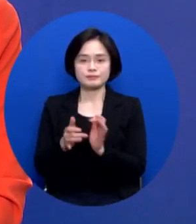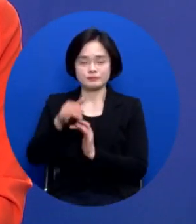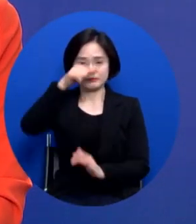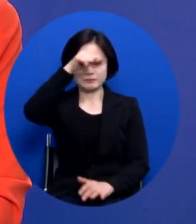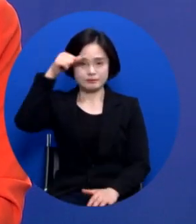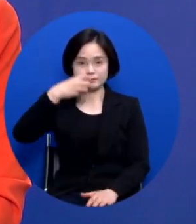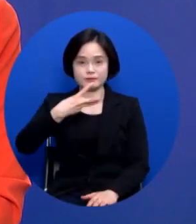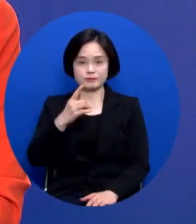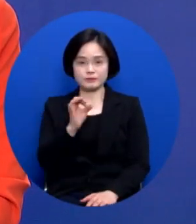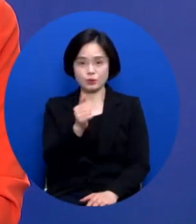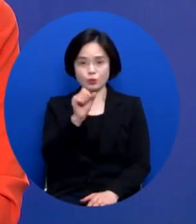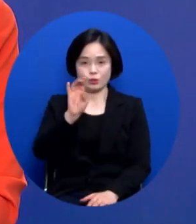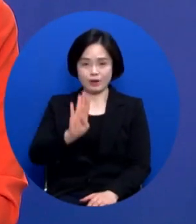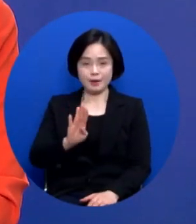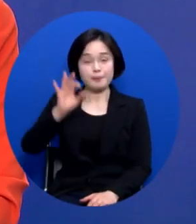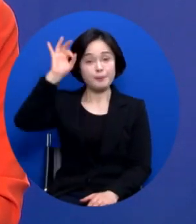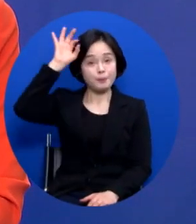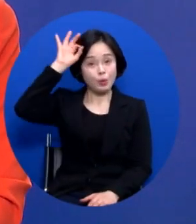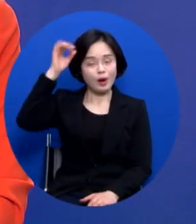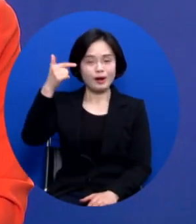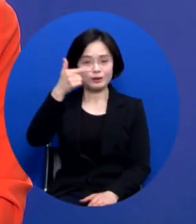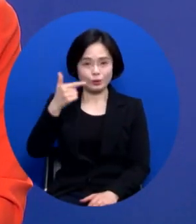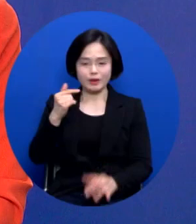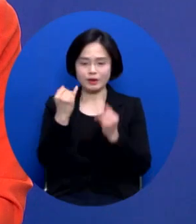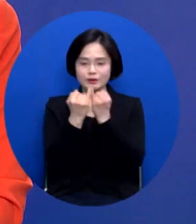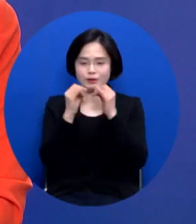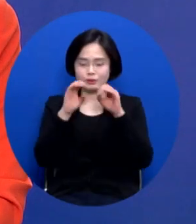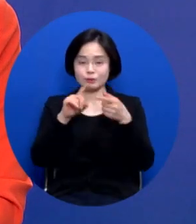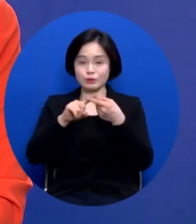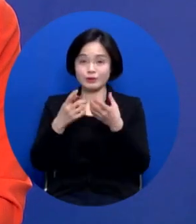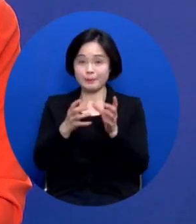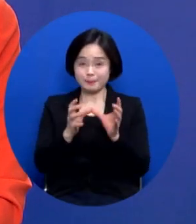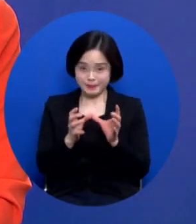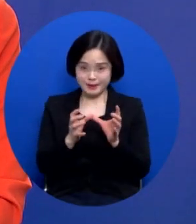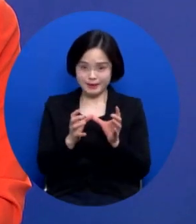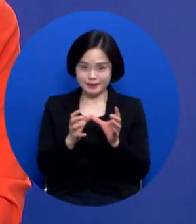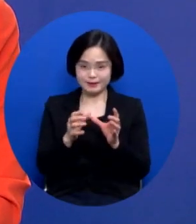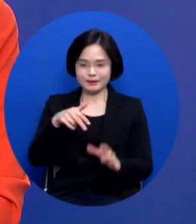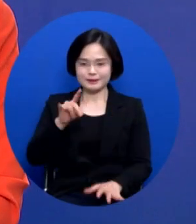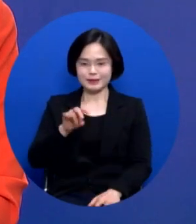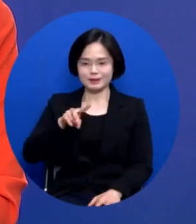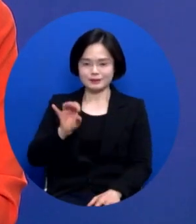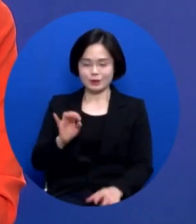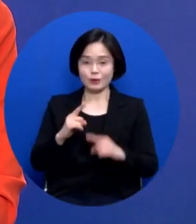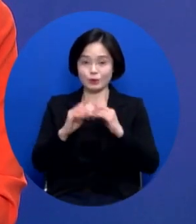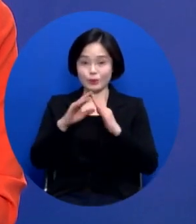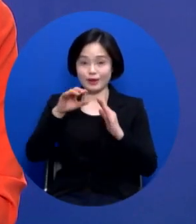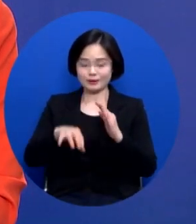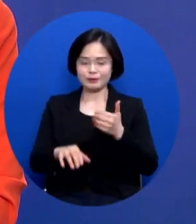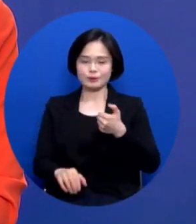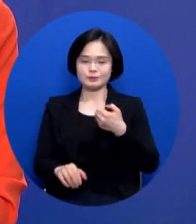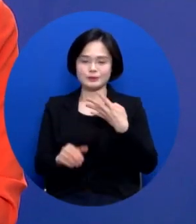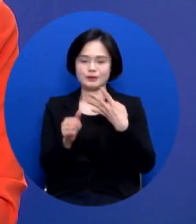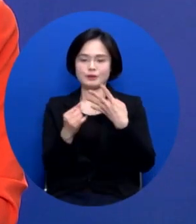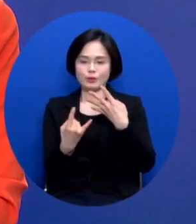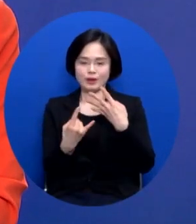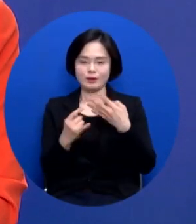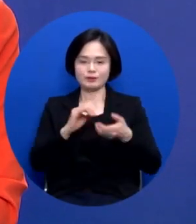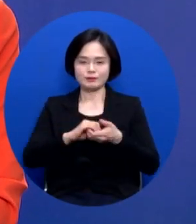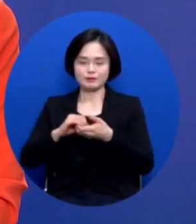대한예수교장로회 통합 포항노회 여전도회연합회가 포항 장성교회에서 제54회 정기총회를